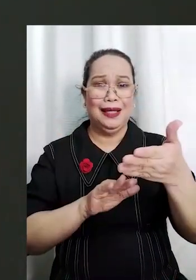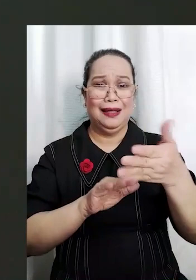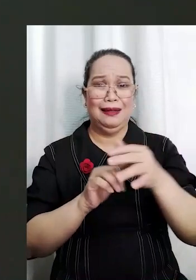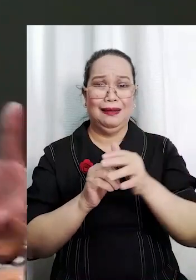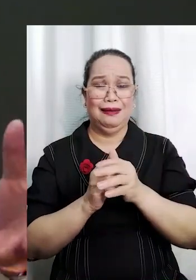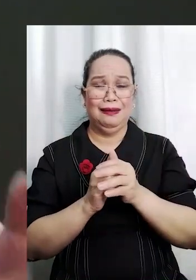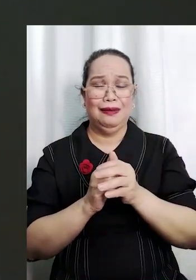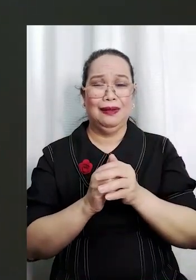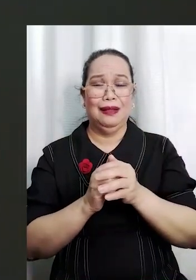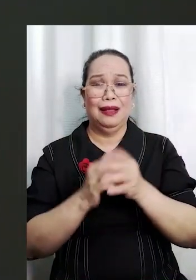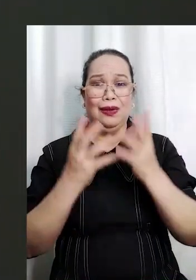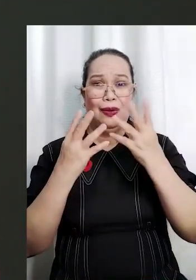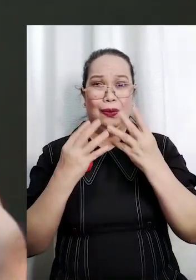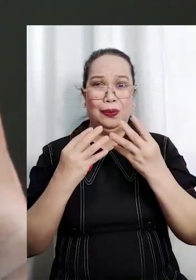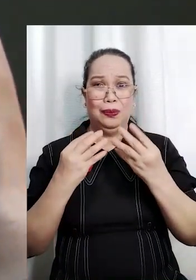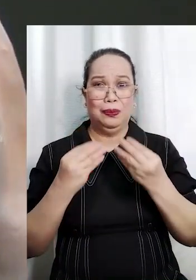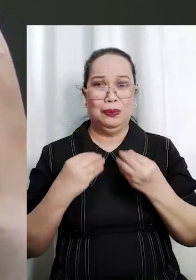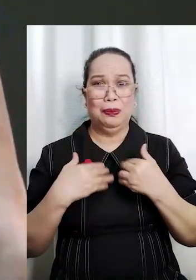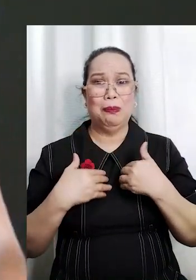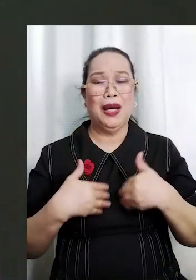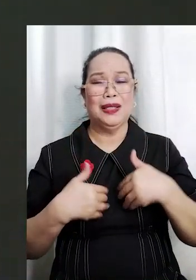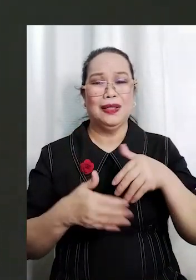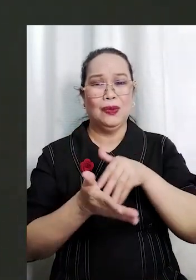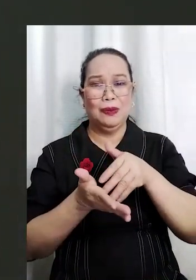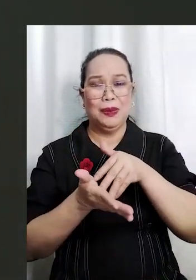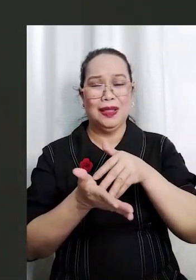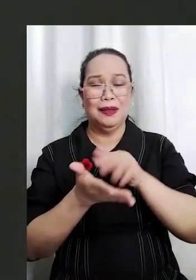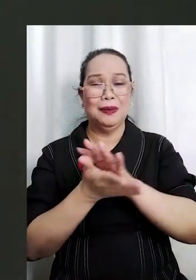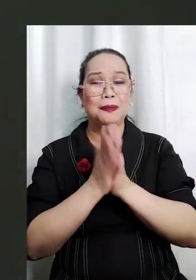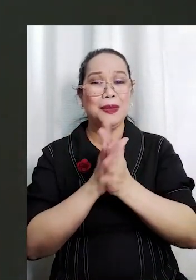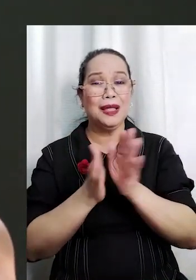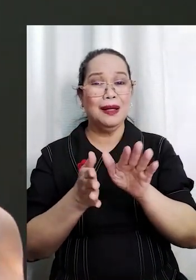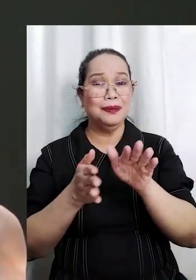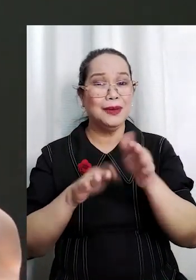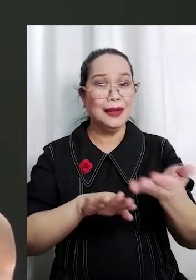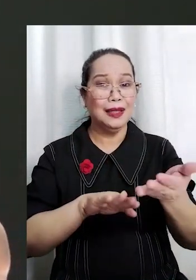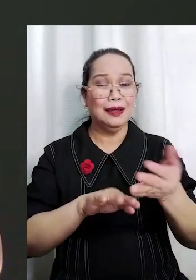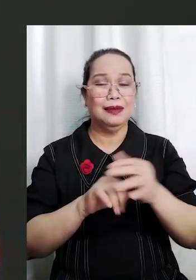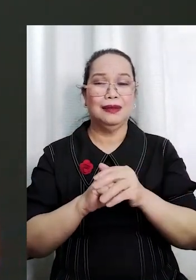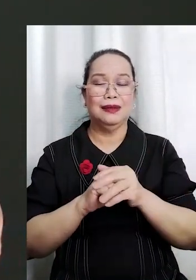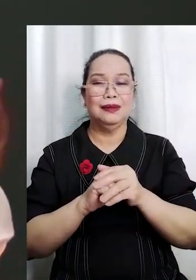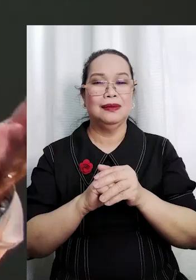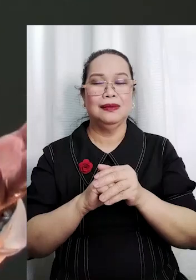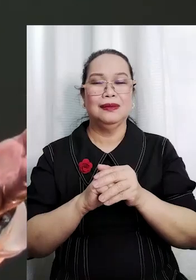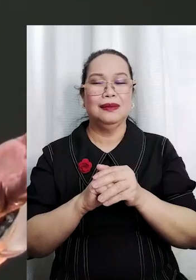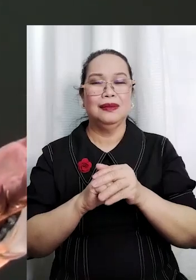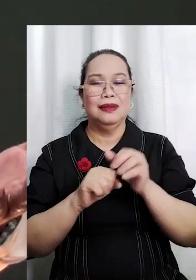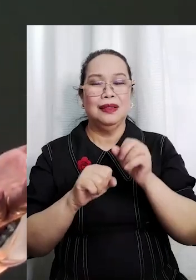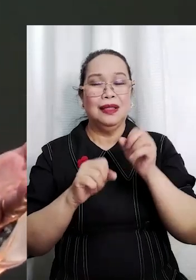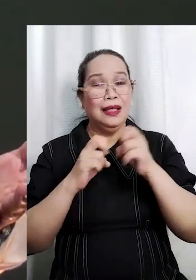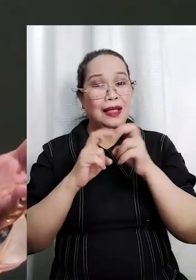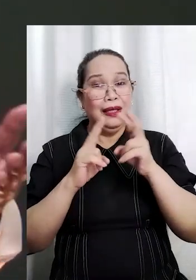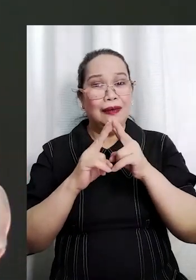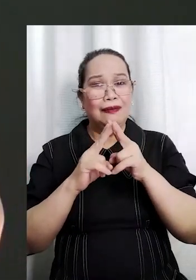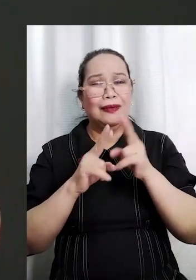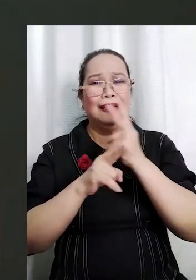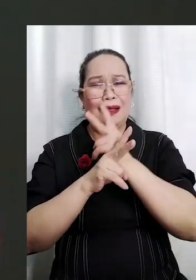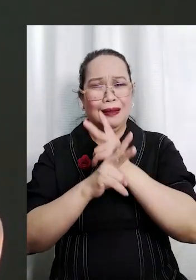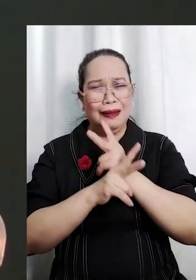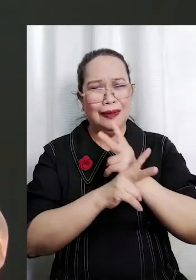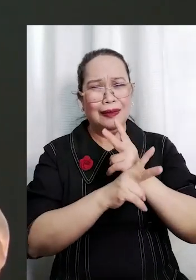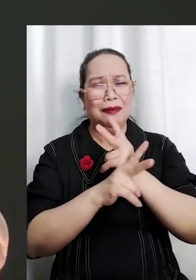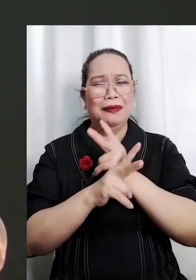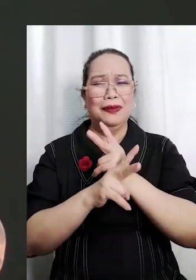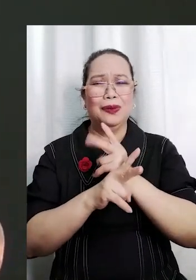mabilis mag-deteriorate ang kanilang katawan at lumalala. At kahit na sa